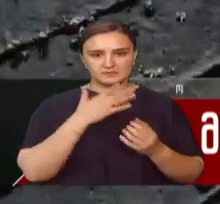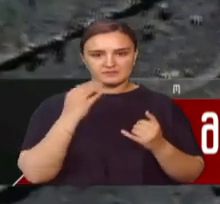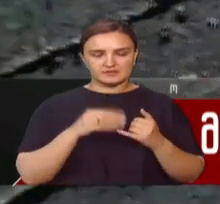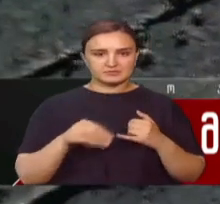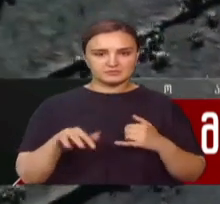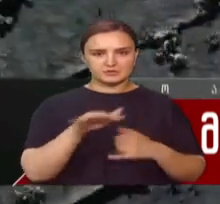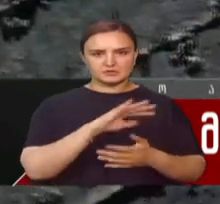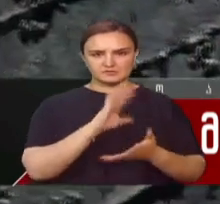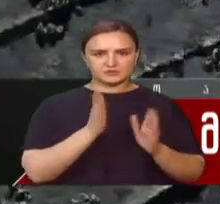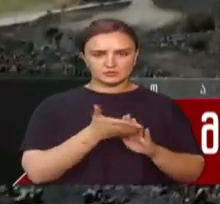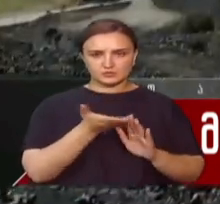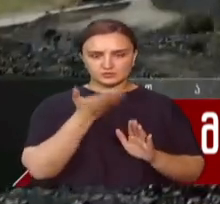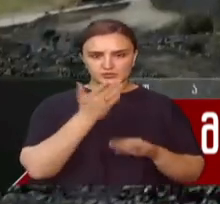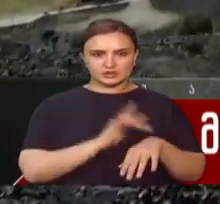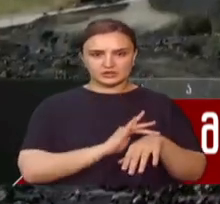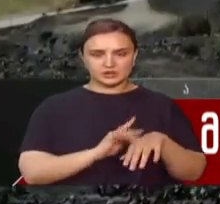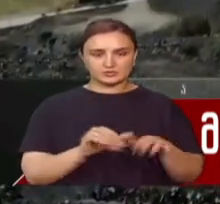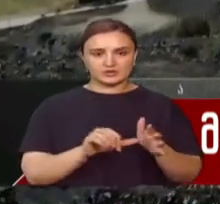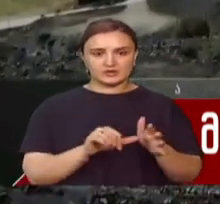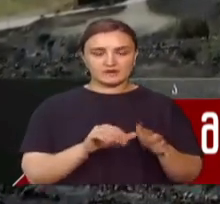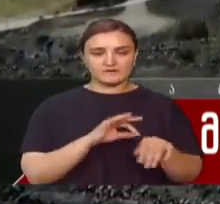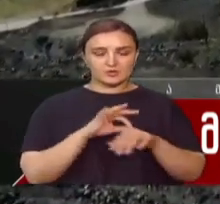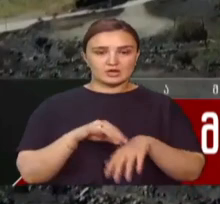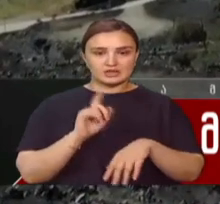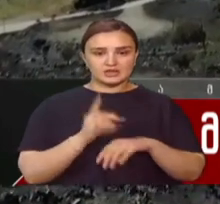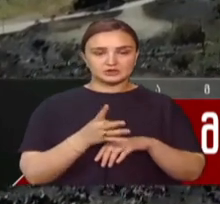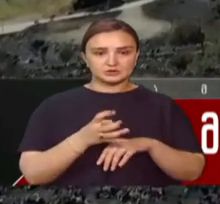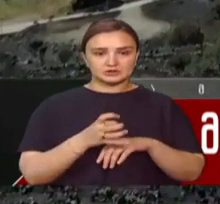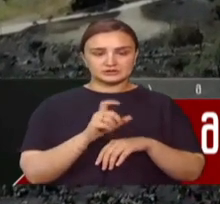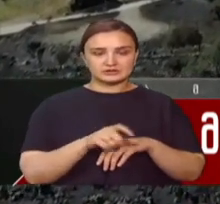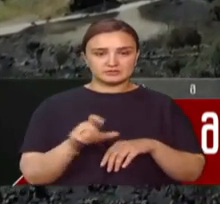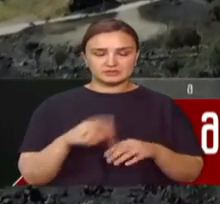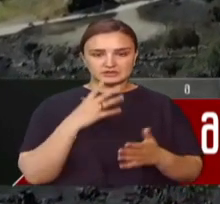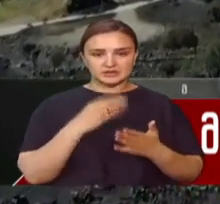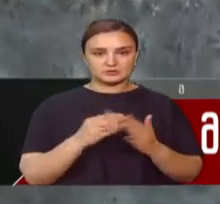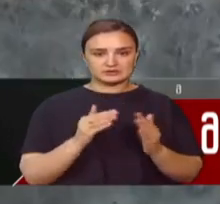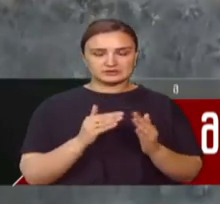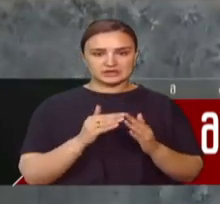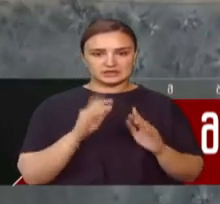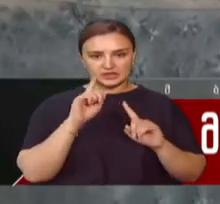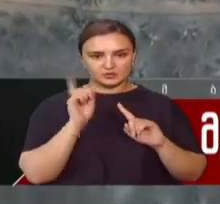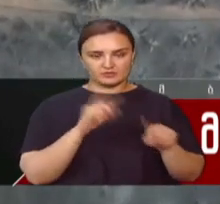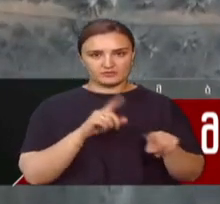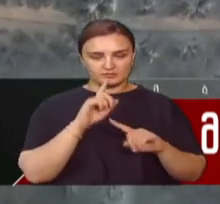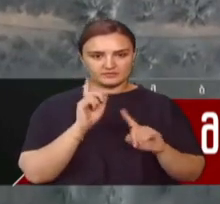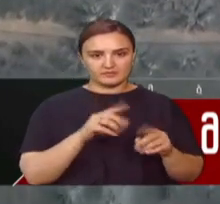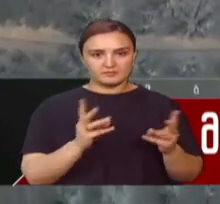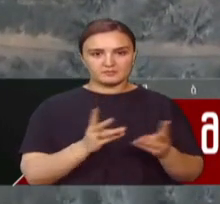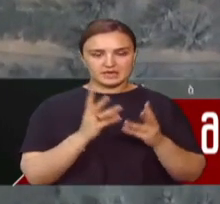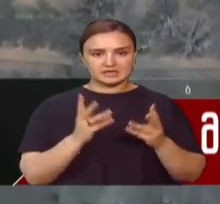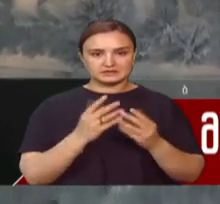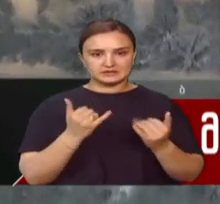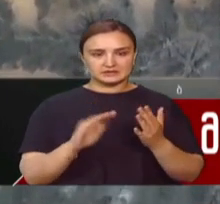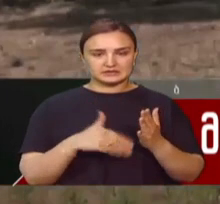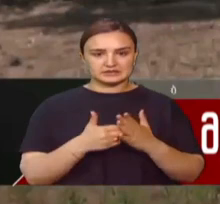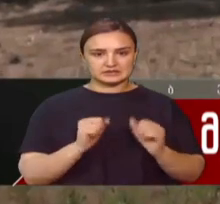მიწა სრულიად გაანადგურა. ევაკუაციის გამო 1400-მდე ადამიანს საკუთარი სახლების დატოვება მოუწია. მეხანძრეები ამ